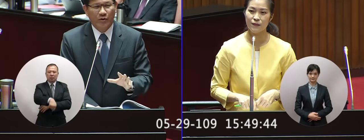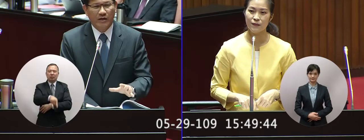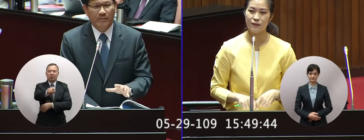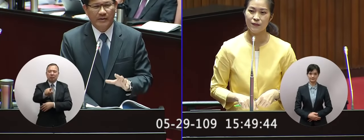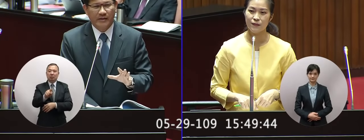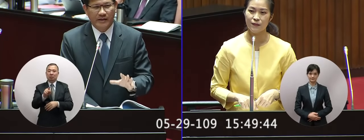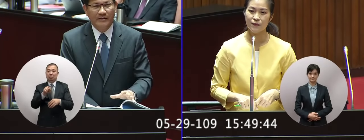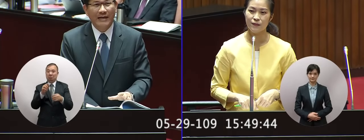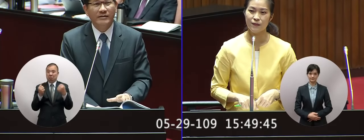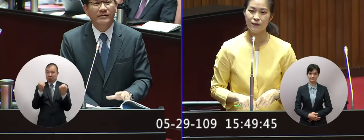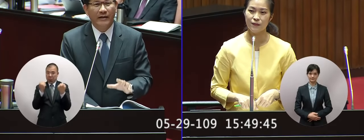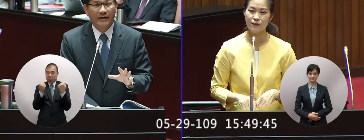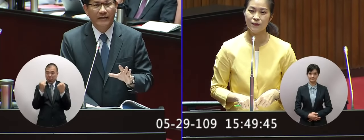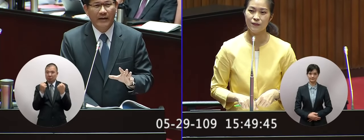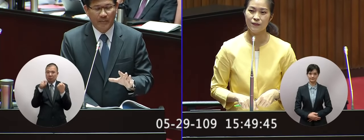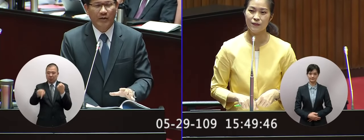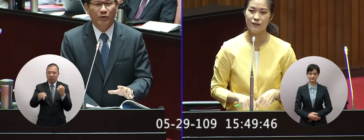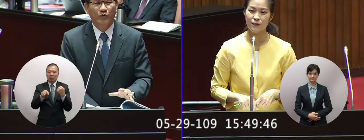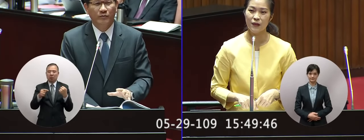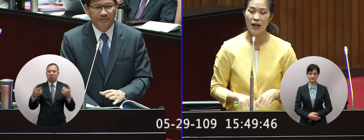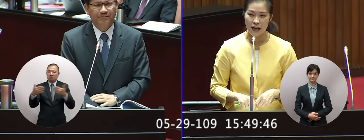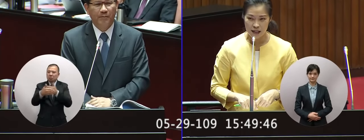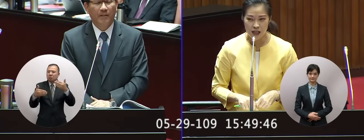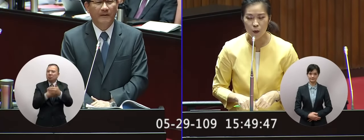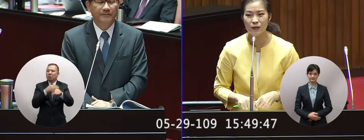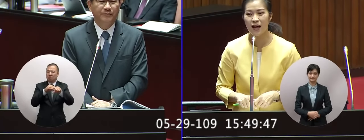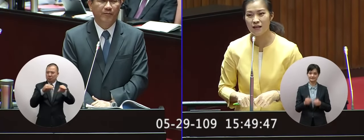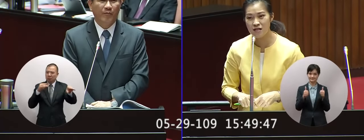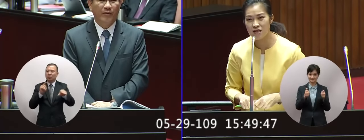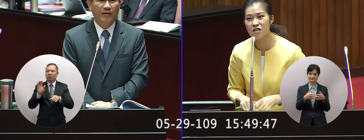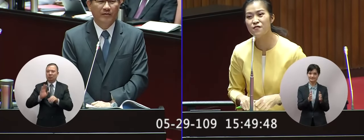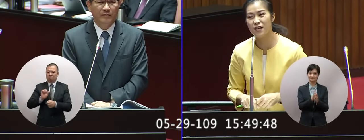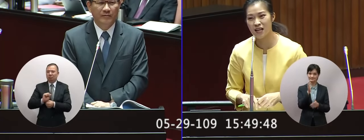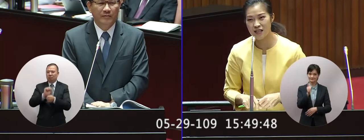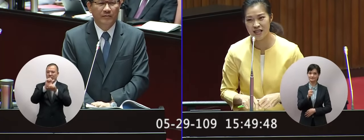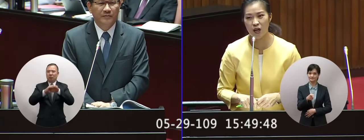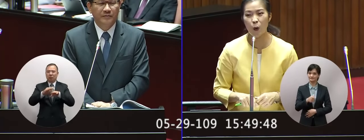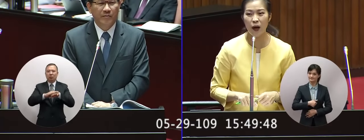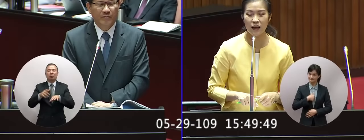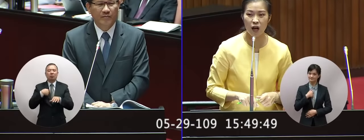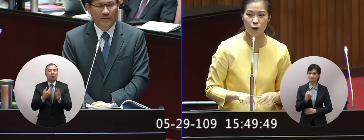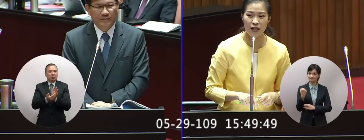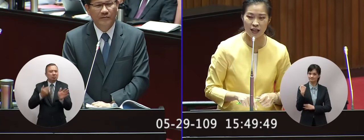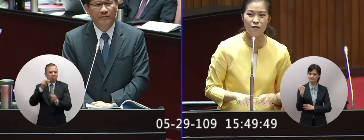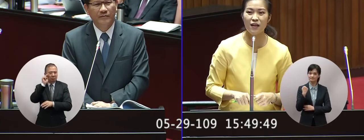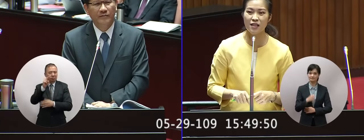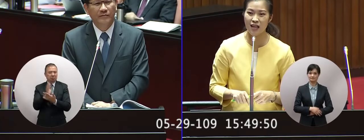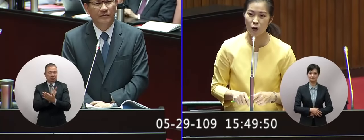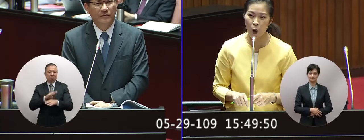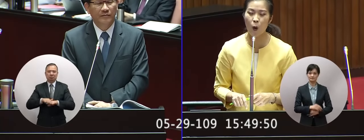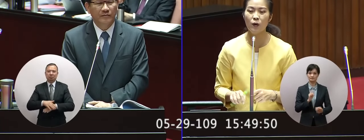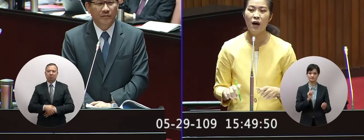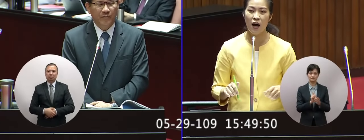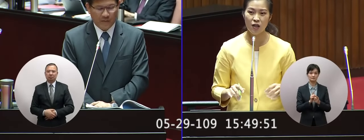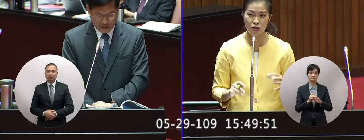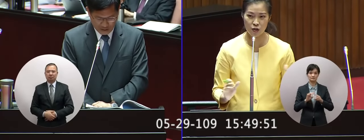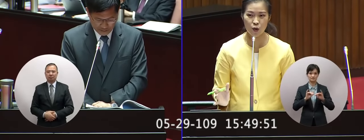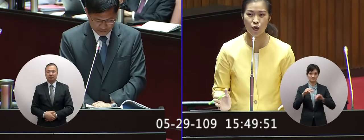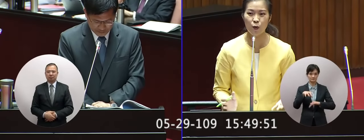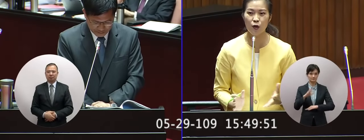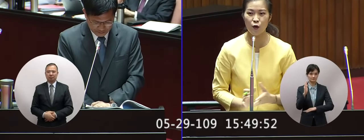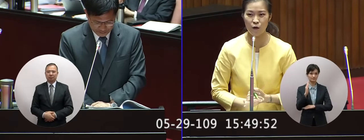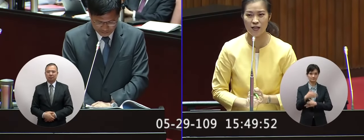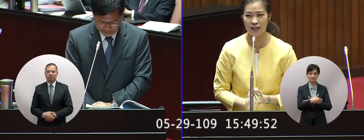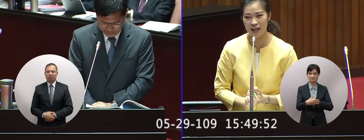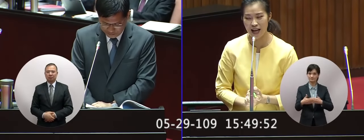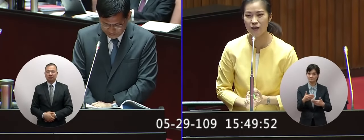确实会做一个比较前瞻式的评估。 谢谢部长，您真的是非常的勤快，对地方的交通使